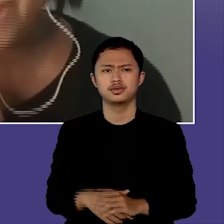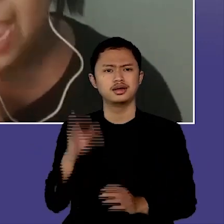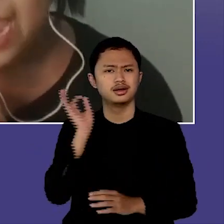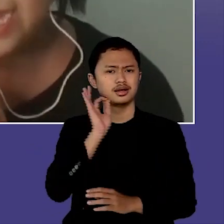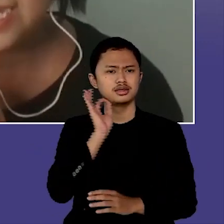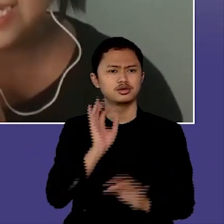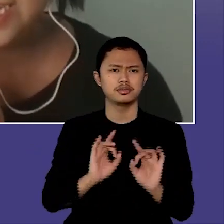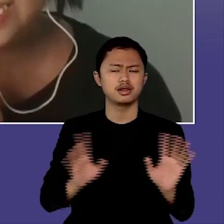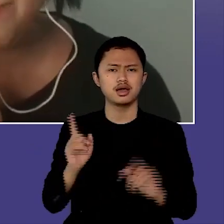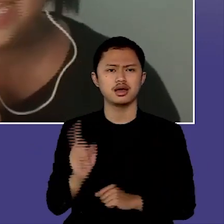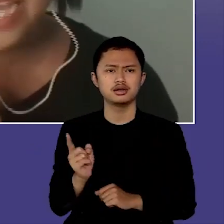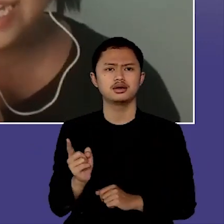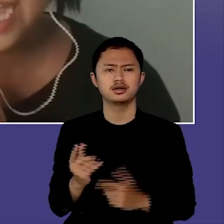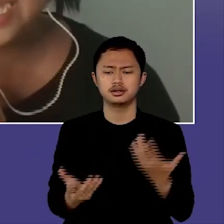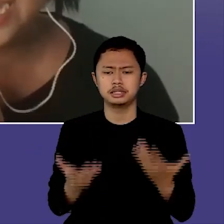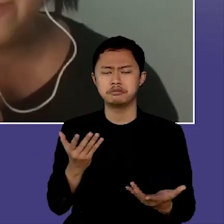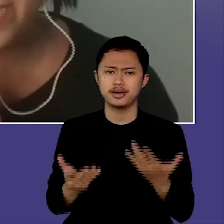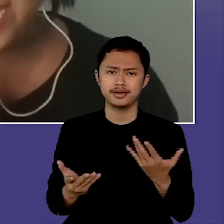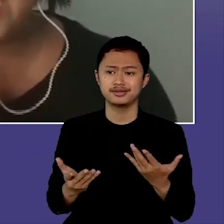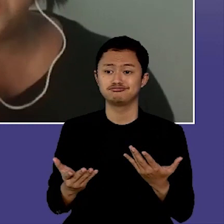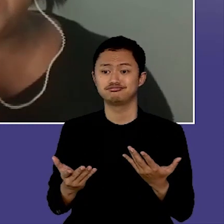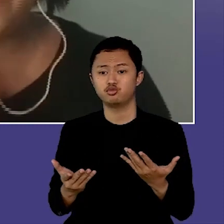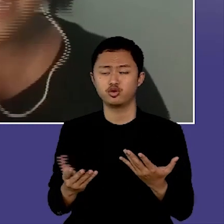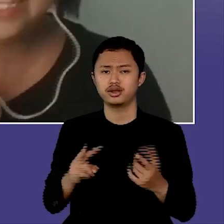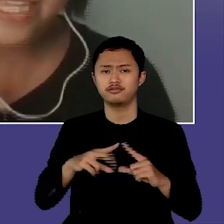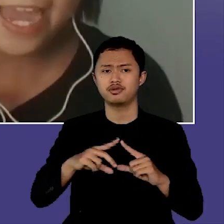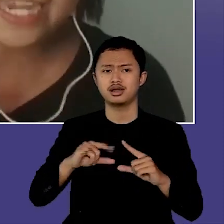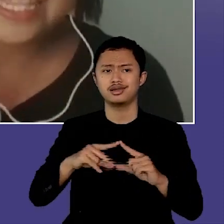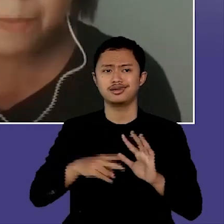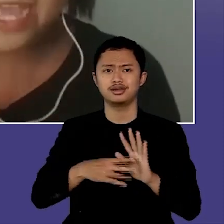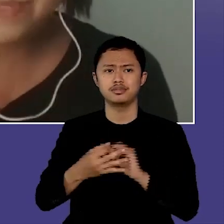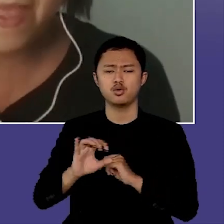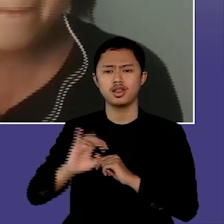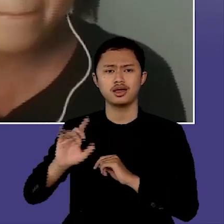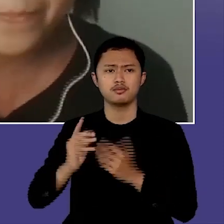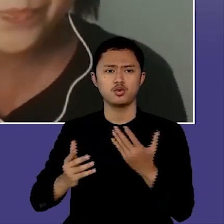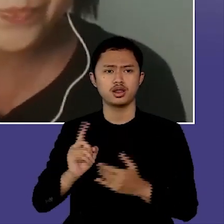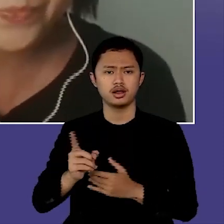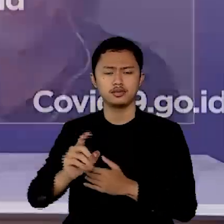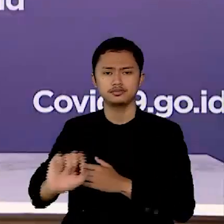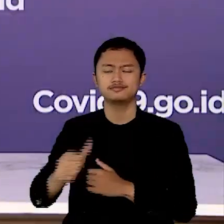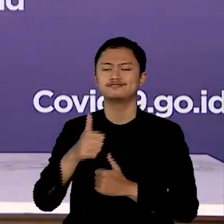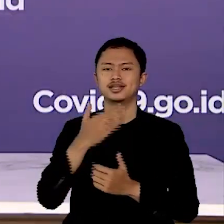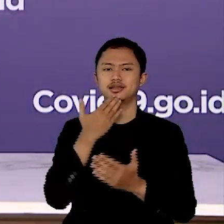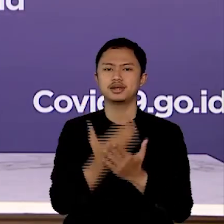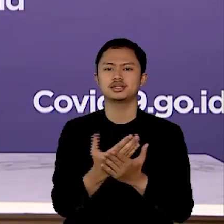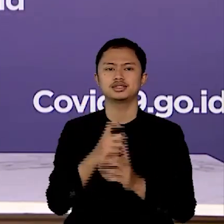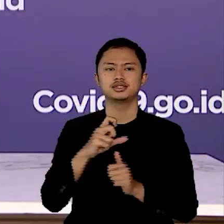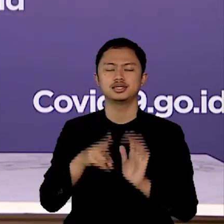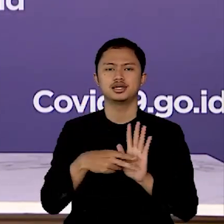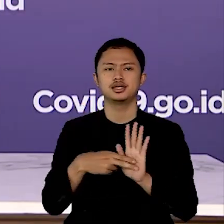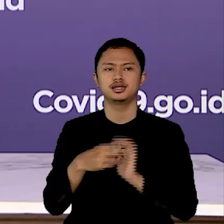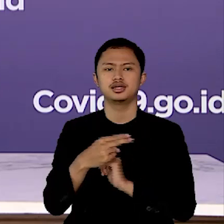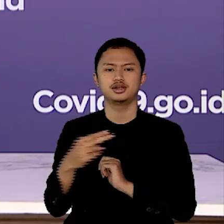gejala yang berbeda dibandingkan dengan varian nekopoi.itd yang lain Terima kasih Pak Baik terima kasih pada